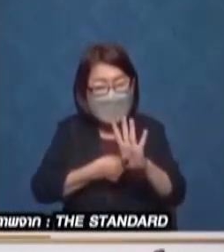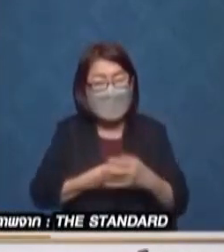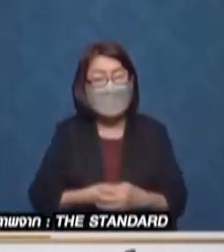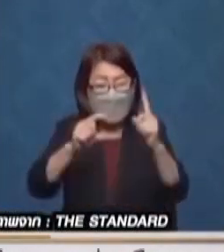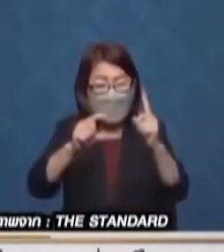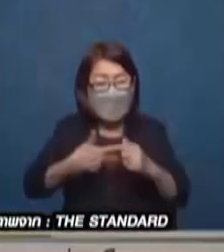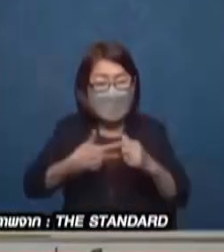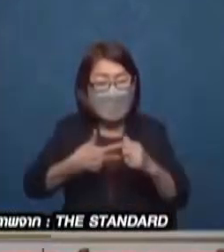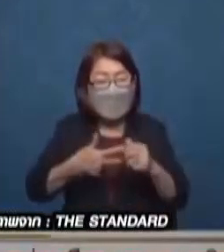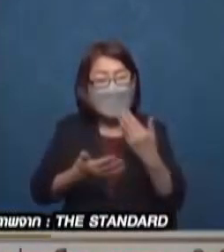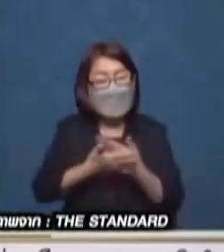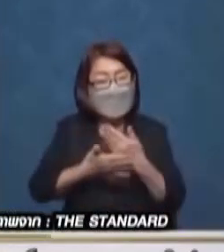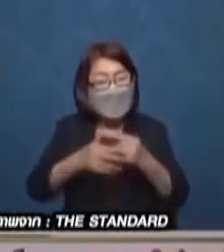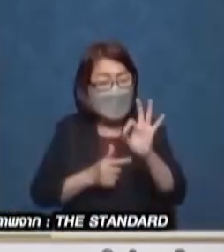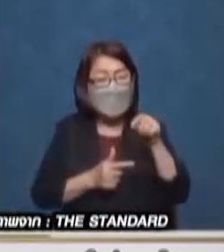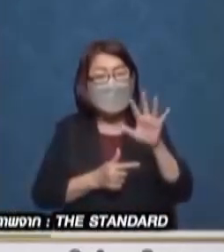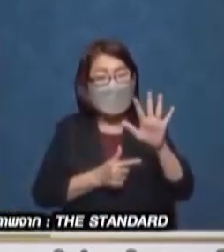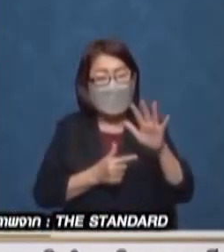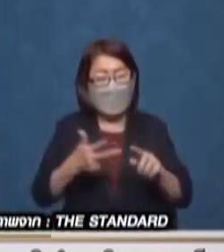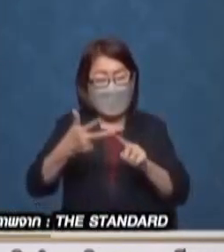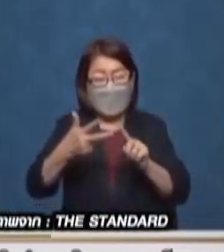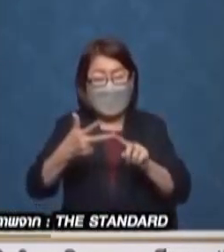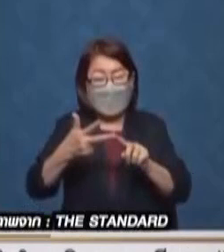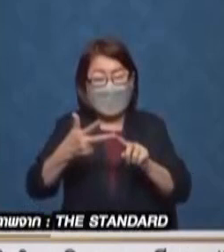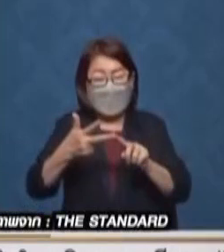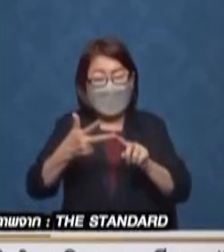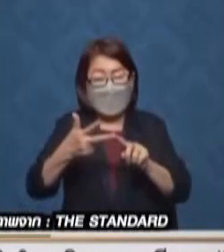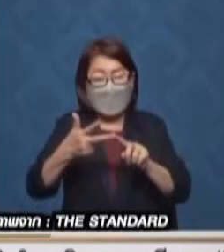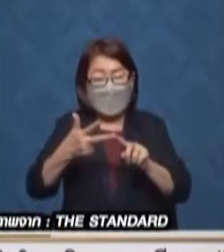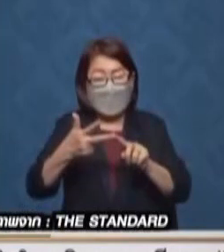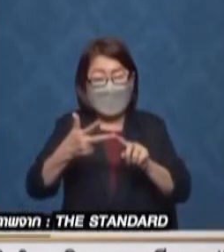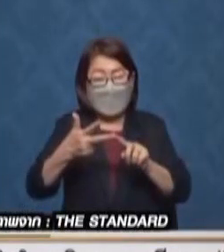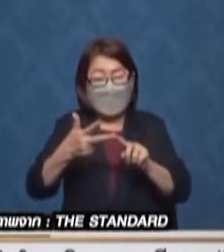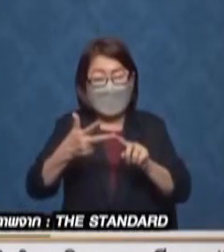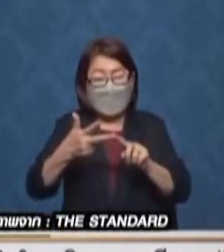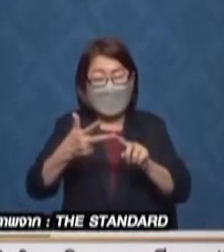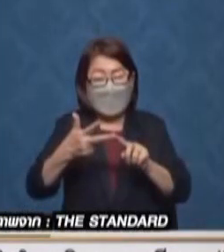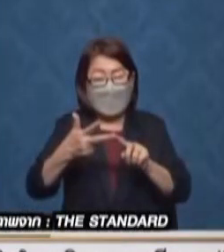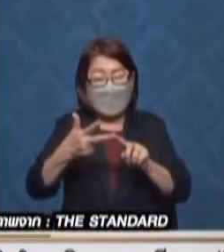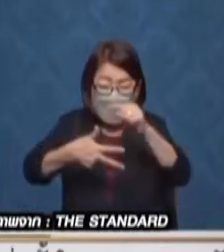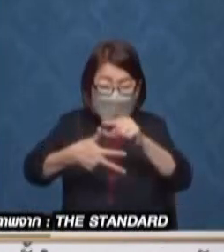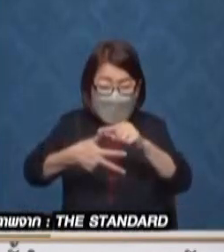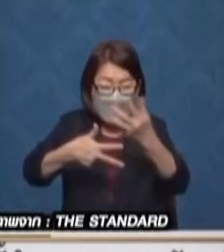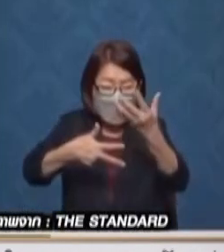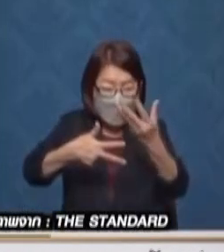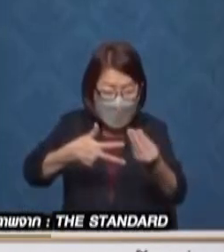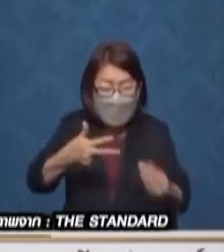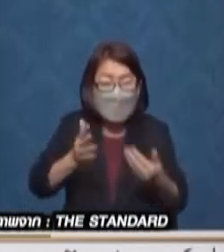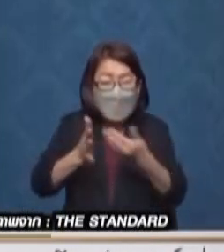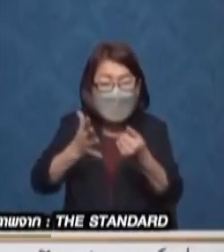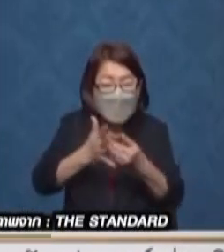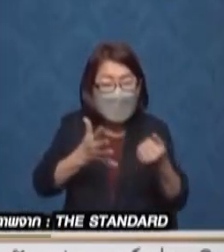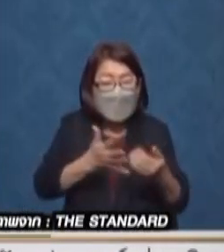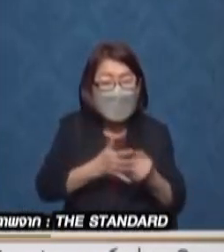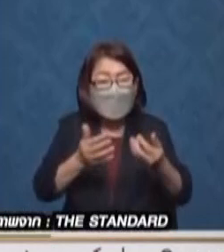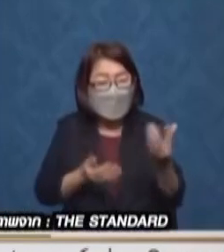งที่2คิดที่ 9.5 เหรียญครั้งที่3คิด9เหรียญเอาราคาส่วนต่างที่ครม.อนุมัติกับราคาที่องค์